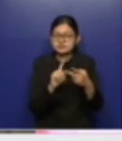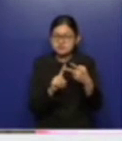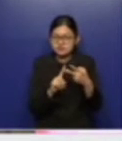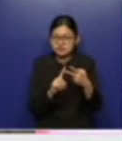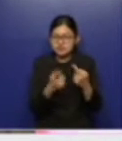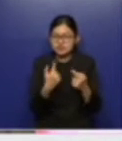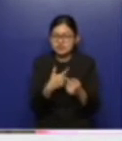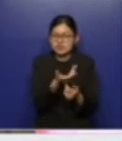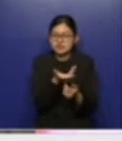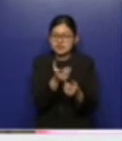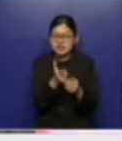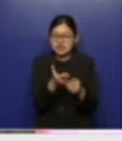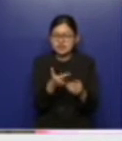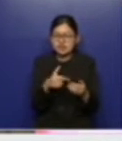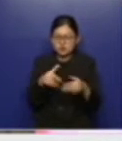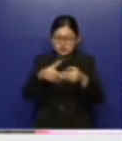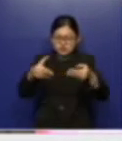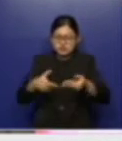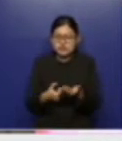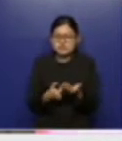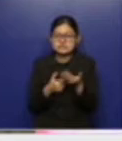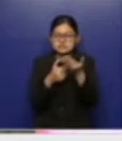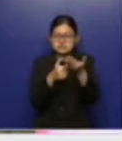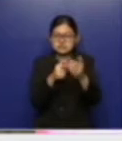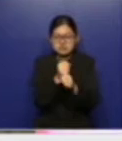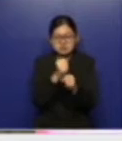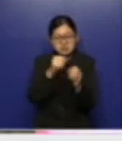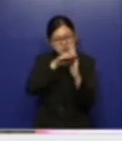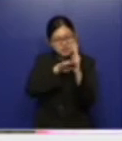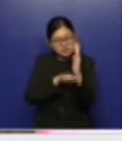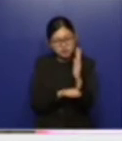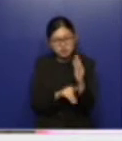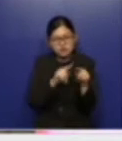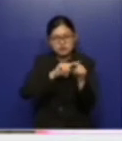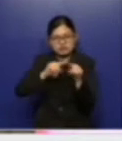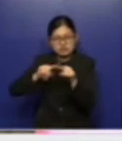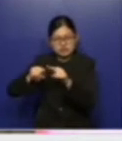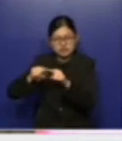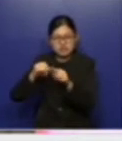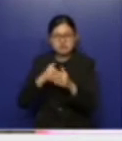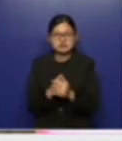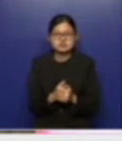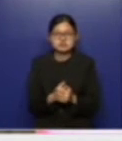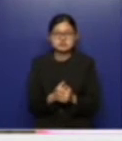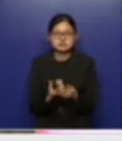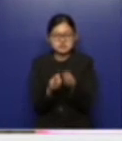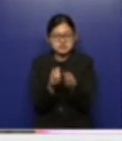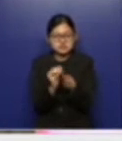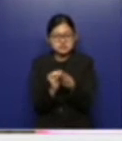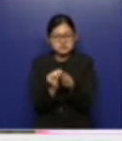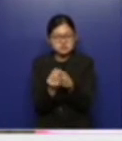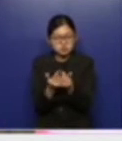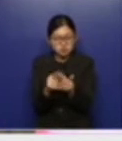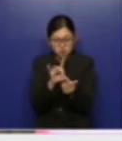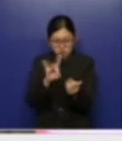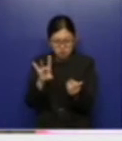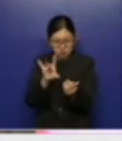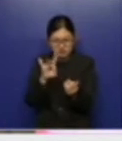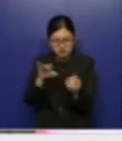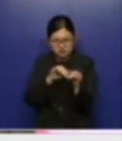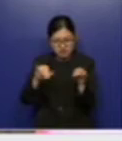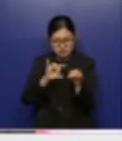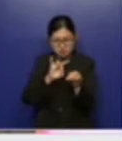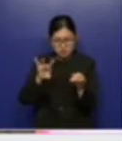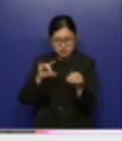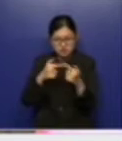ท่านให้เขายื่นเพื่อที่จะทำอะไรต่างๆนี่ดูจำนวนนี่นะมีระดับร้อย